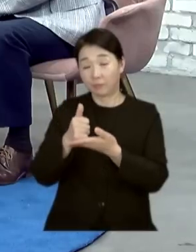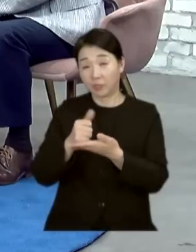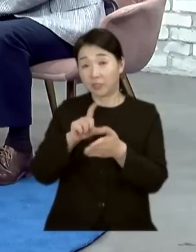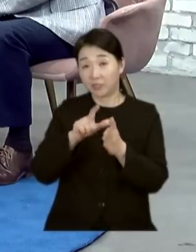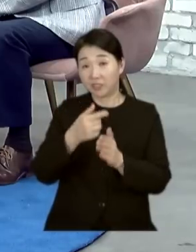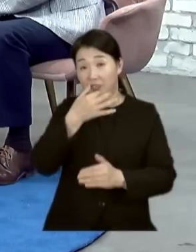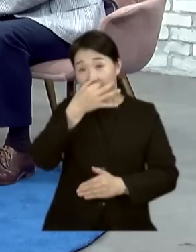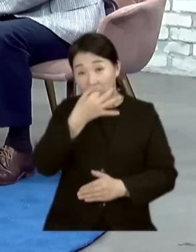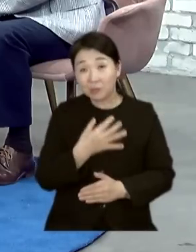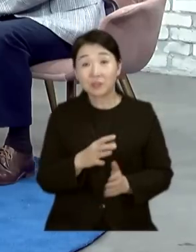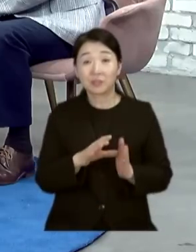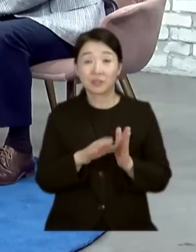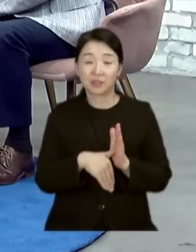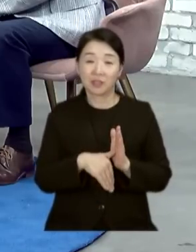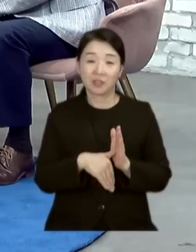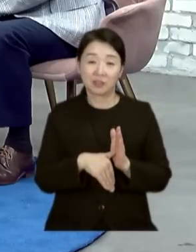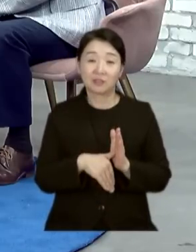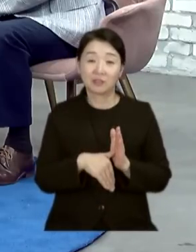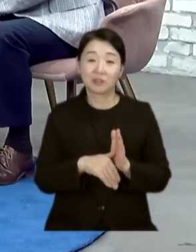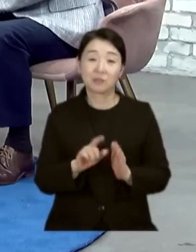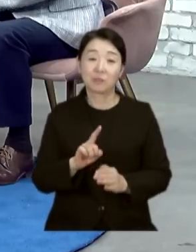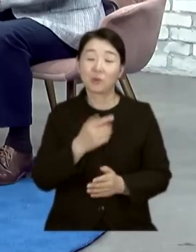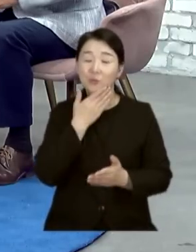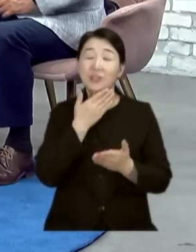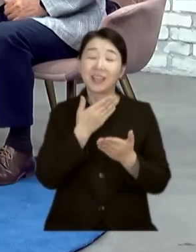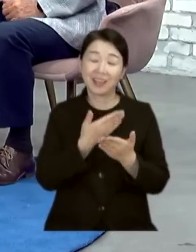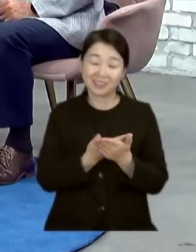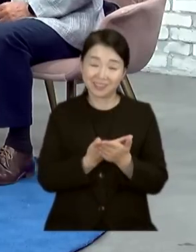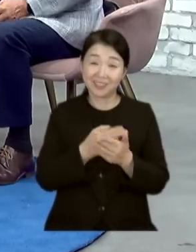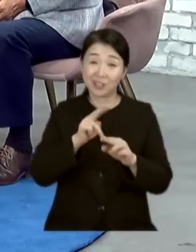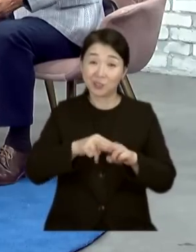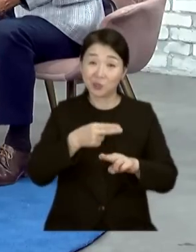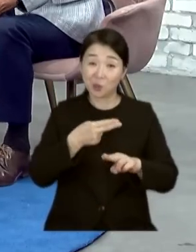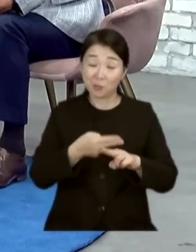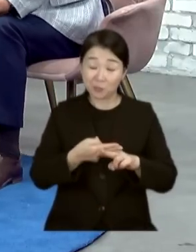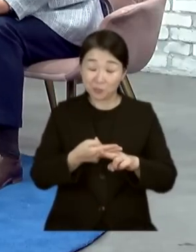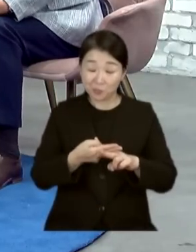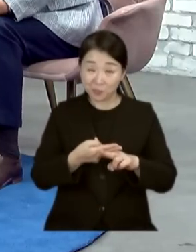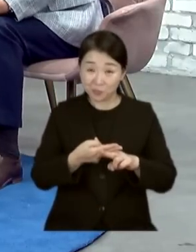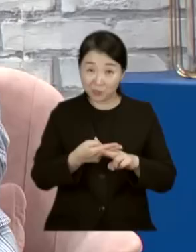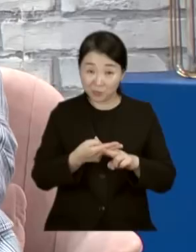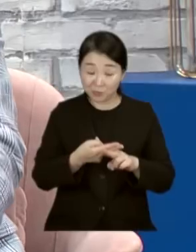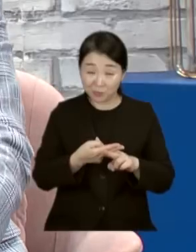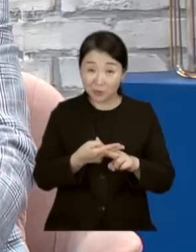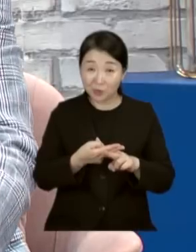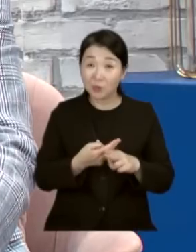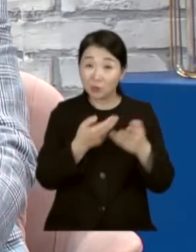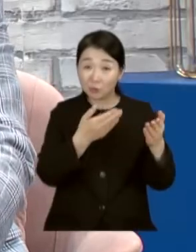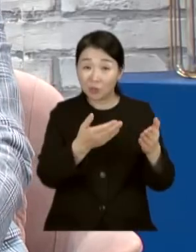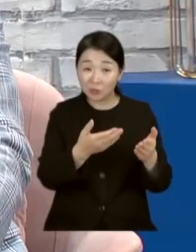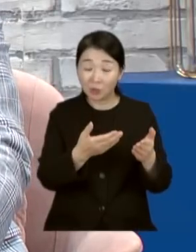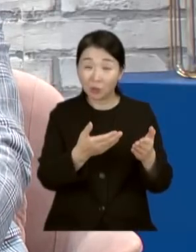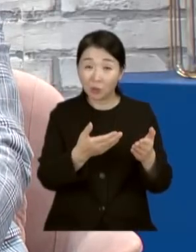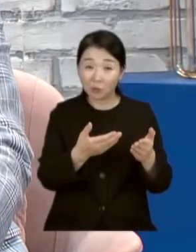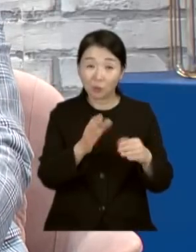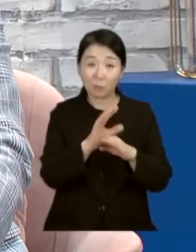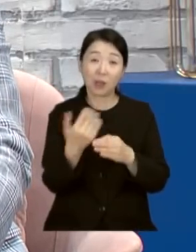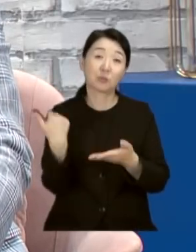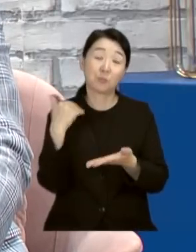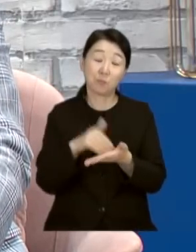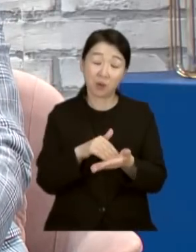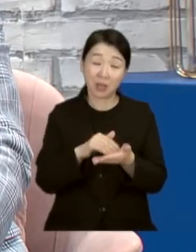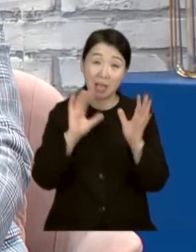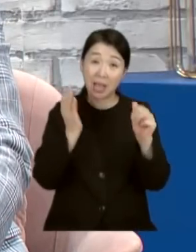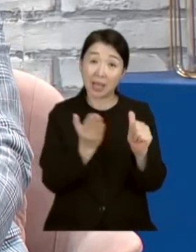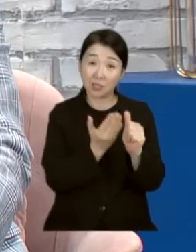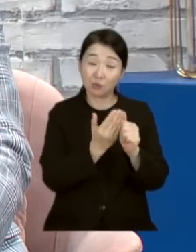께서 그 힘든 시간 속에서 참 귀한 또 보물도 주셨잖아요. 복귀를 육아 프로그램. 아, 네, 네